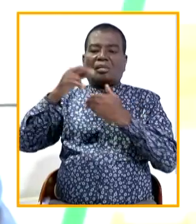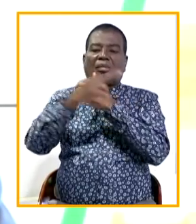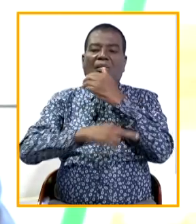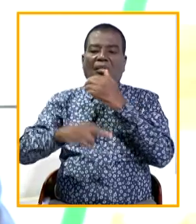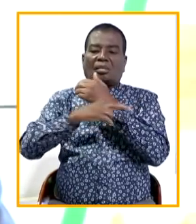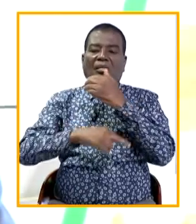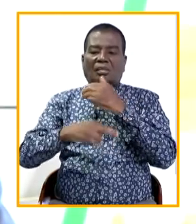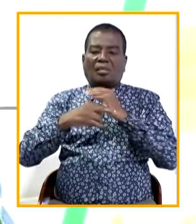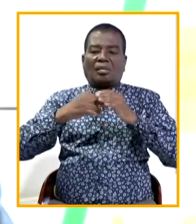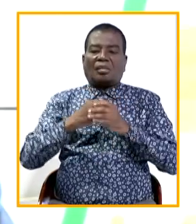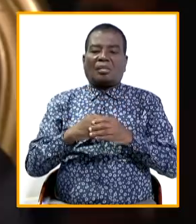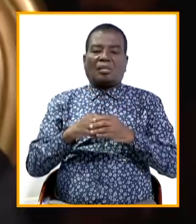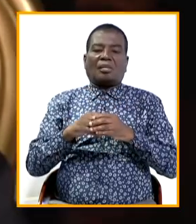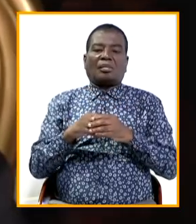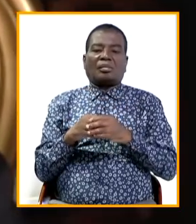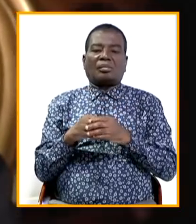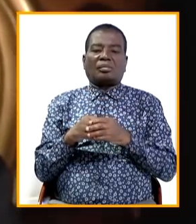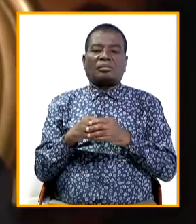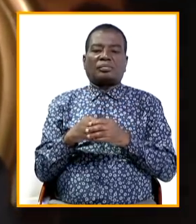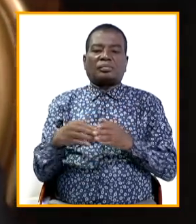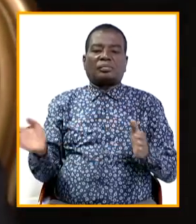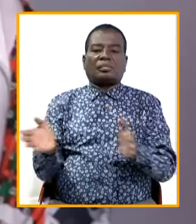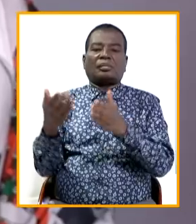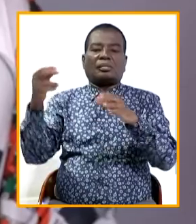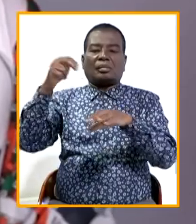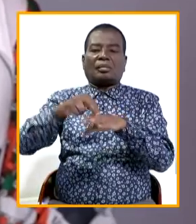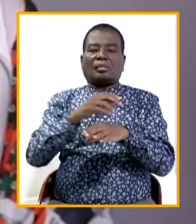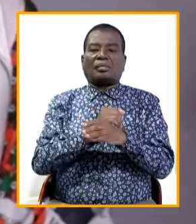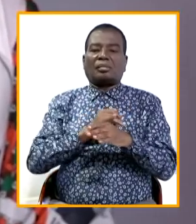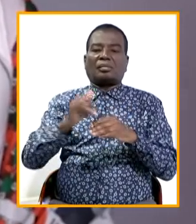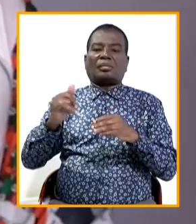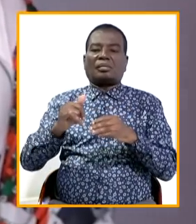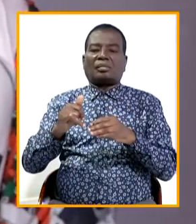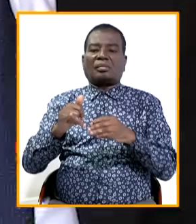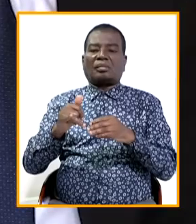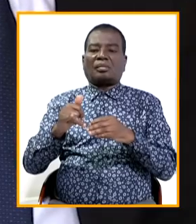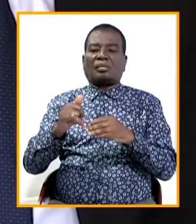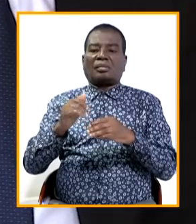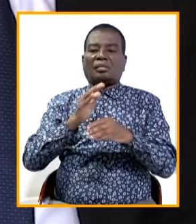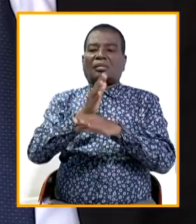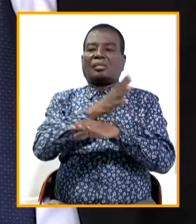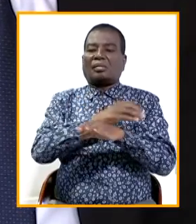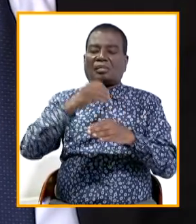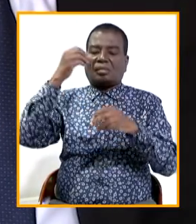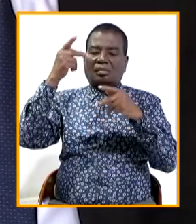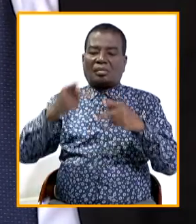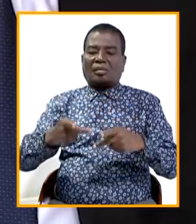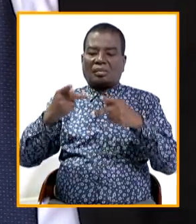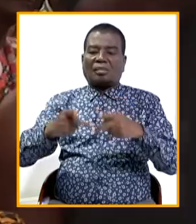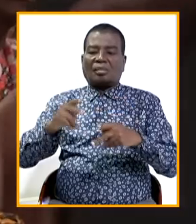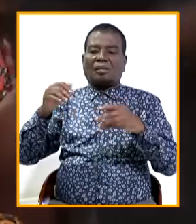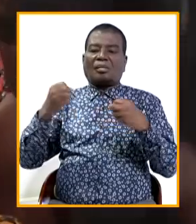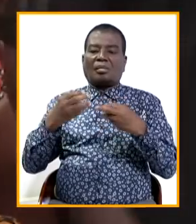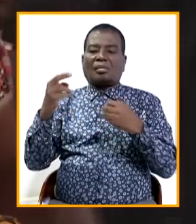avec ses boulevards deux fois deux voies. La mobilisation a transcendé les frontières locales avec la présence de plusieurs